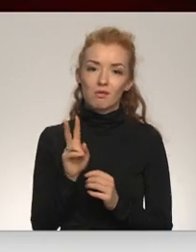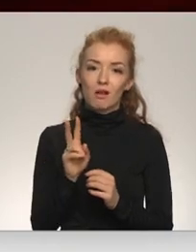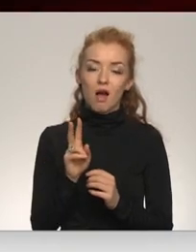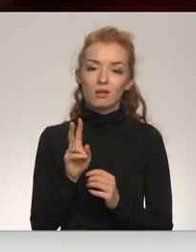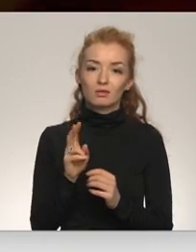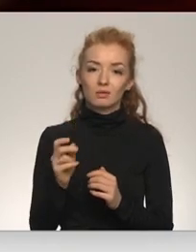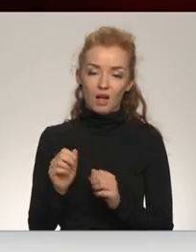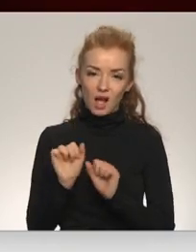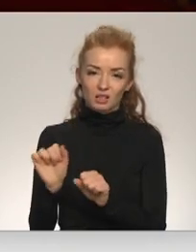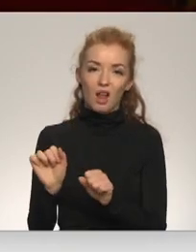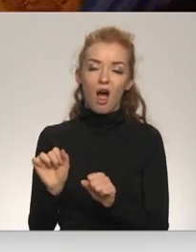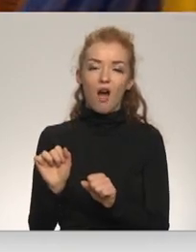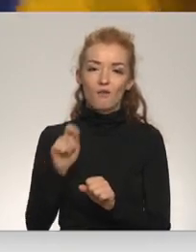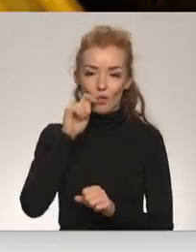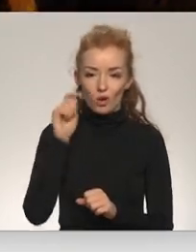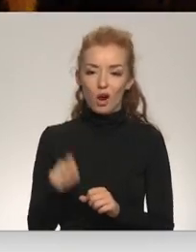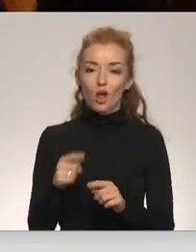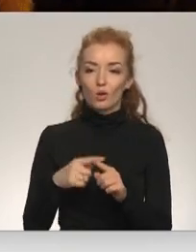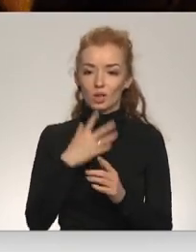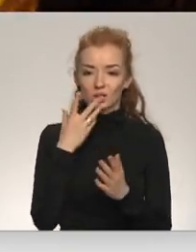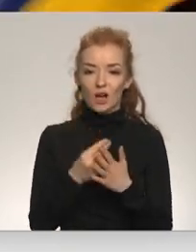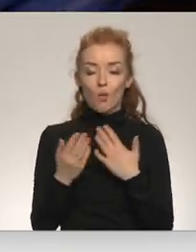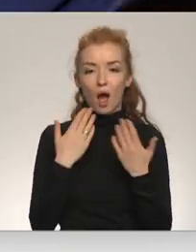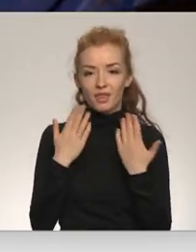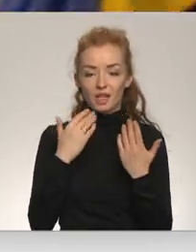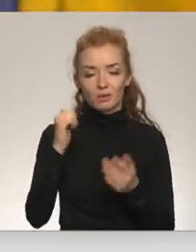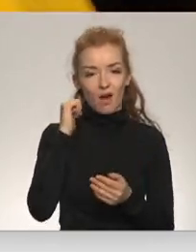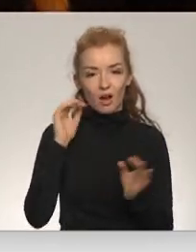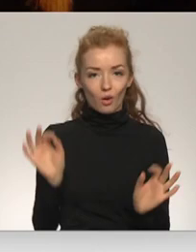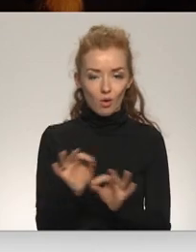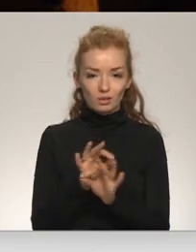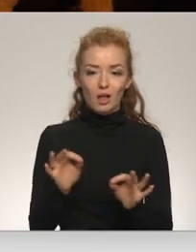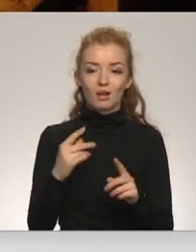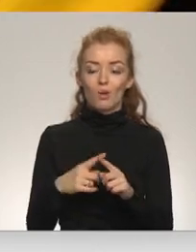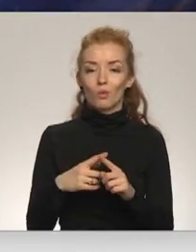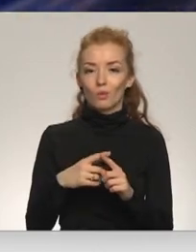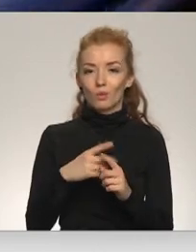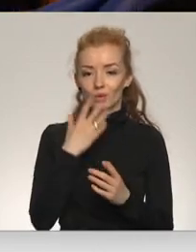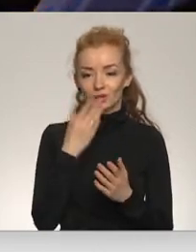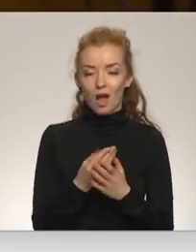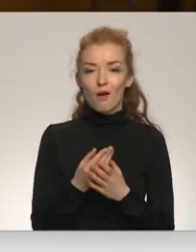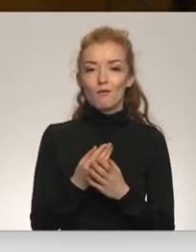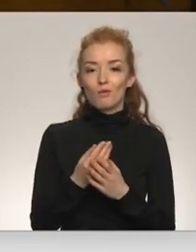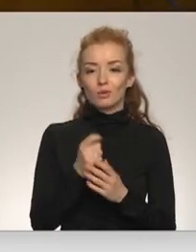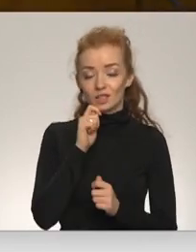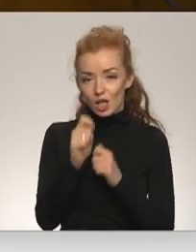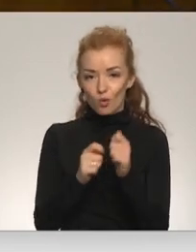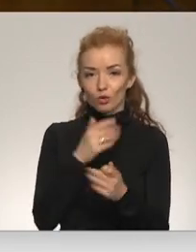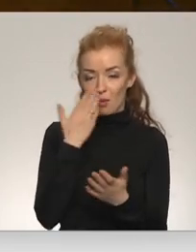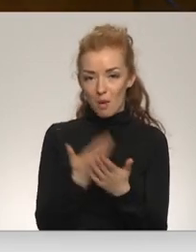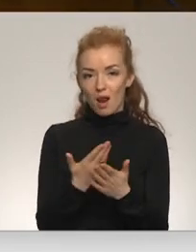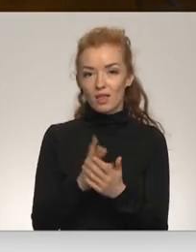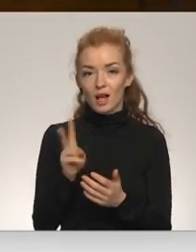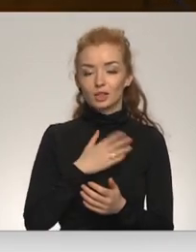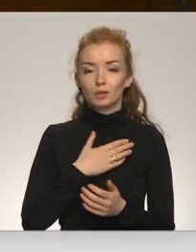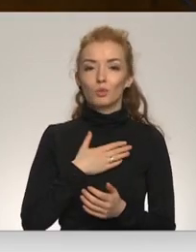pusē, labā pusē un ar savu attieksmi vakar koncertā un arī ar savu maciņu ir parādījis, kas ir